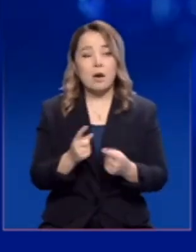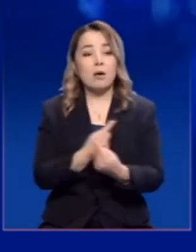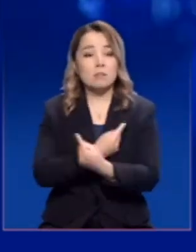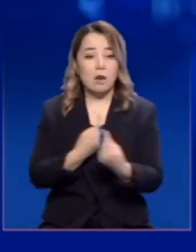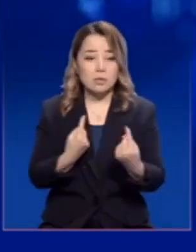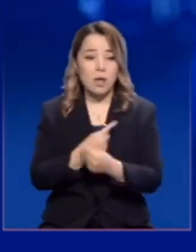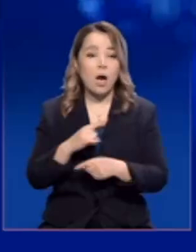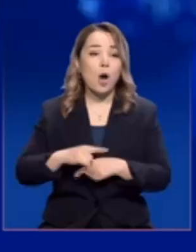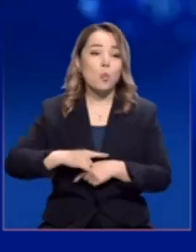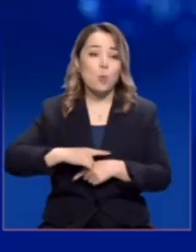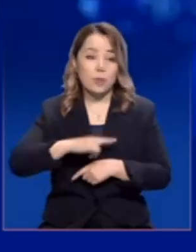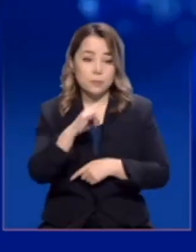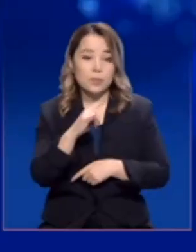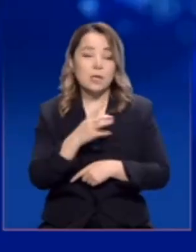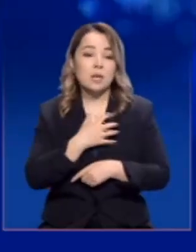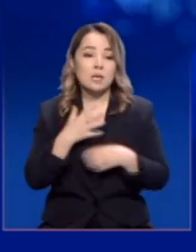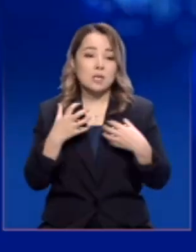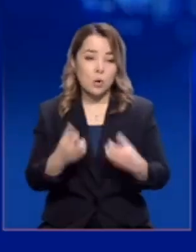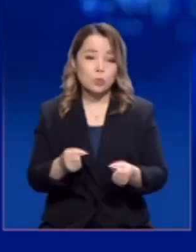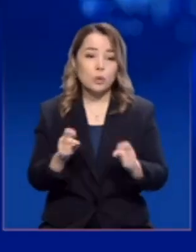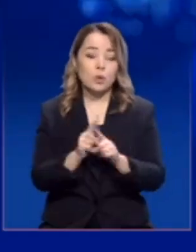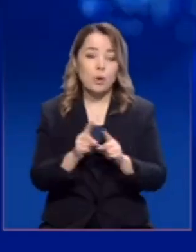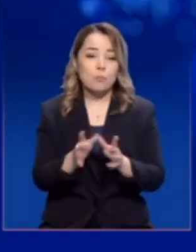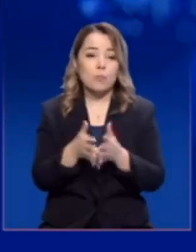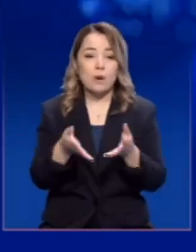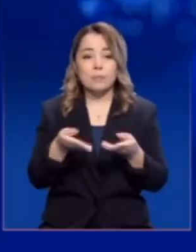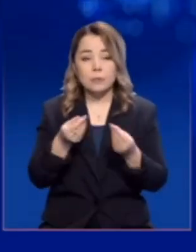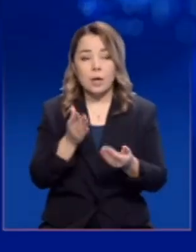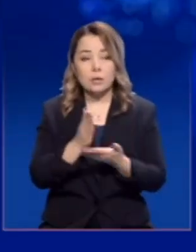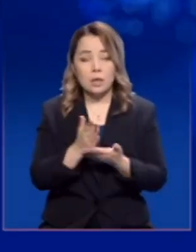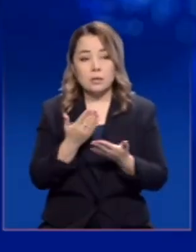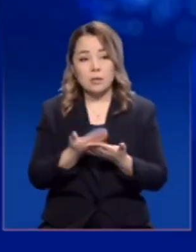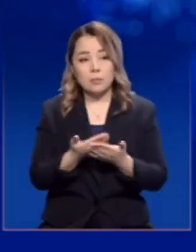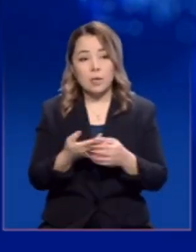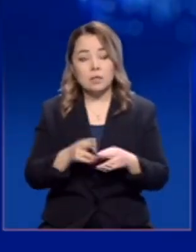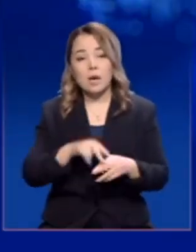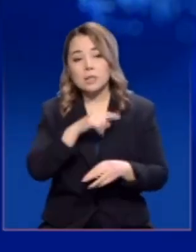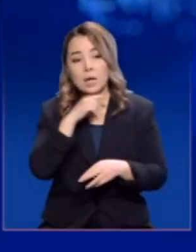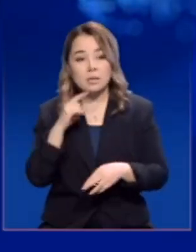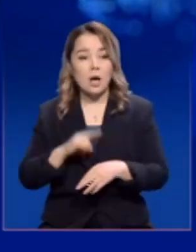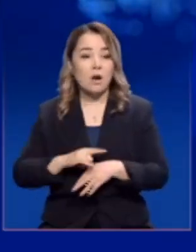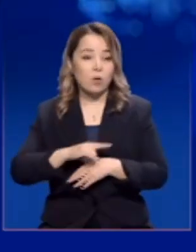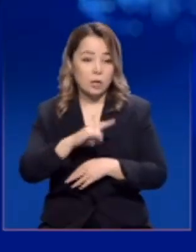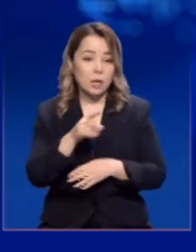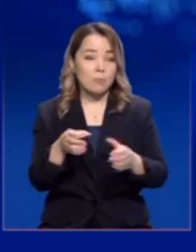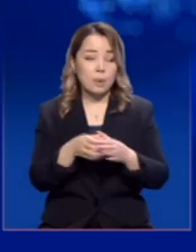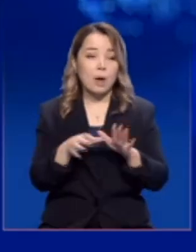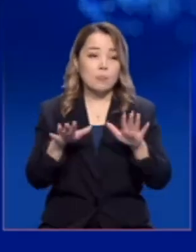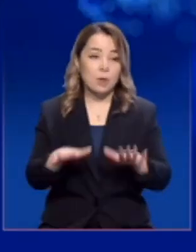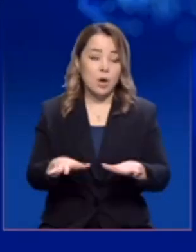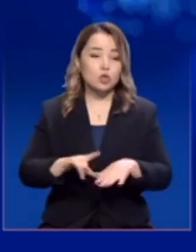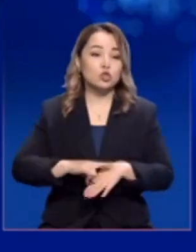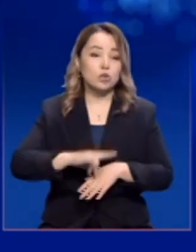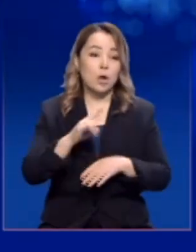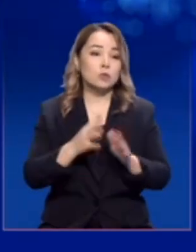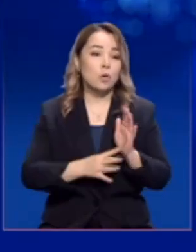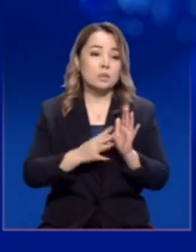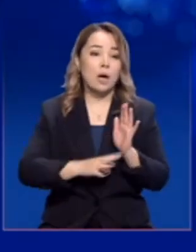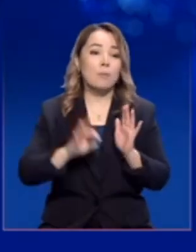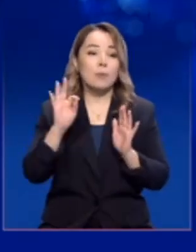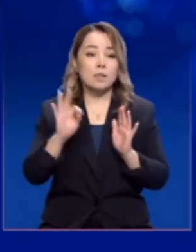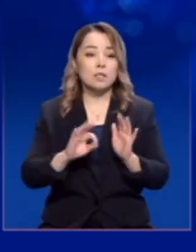логистика, әуе және денсаулық саласына айтарлықтай әсер етті. Мәселен, Ресейдің әуе компанияларының паркіндегі ұшақтардың